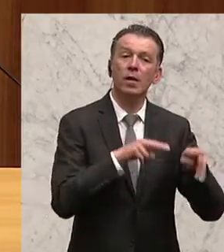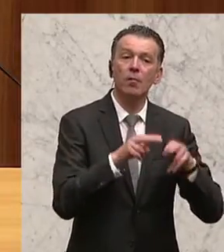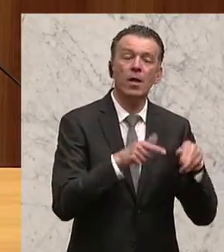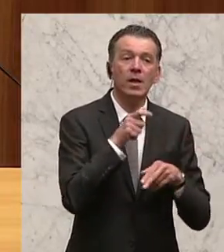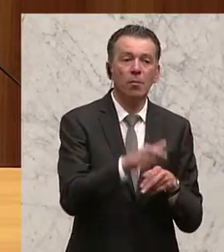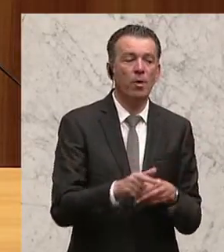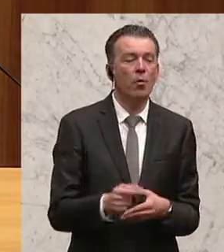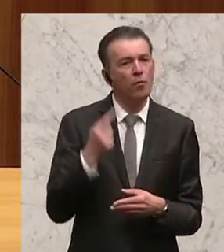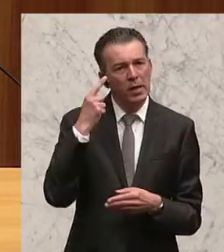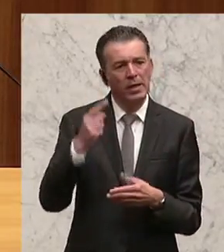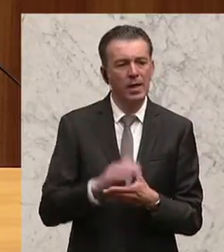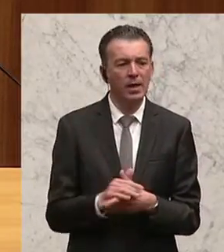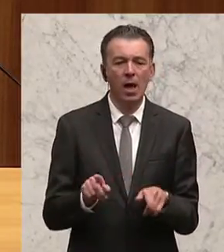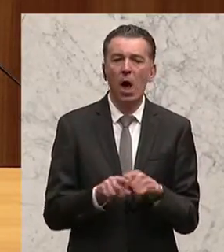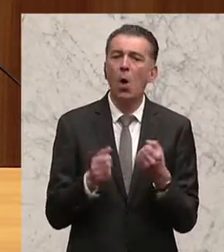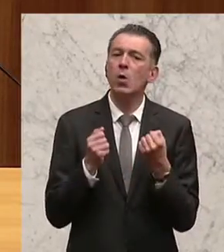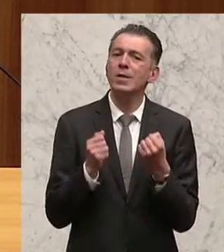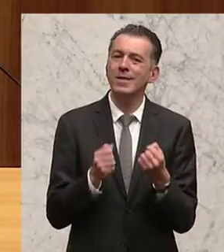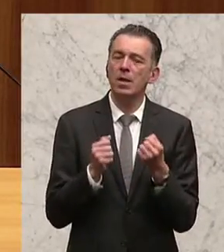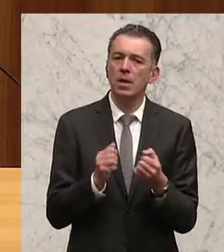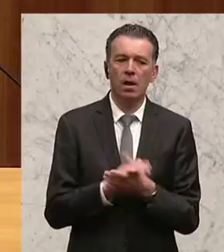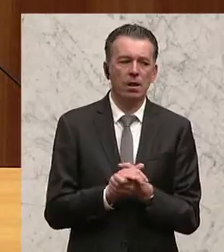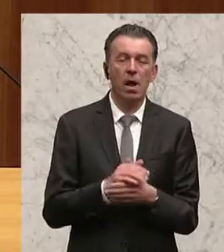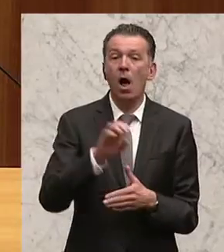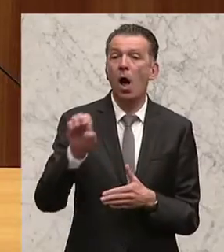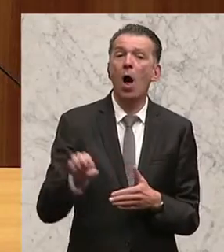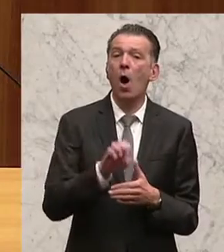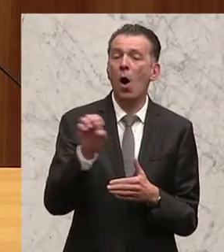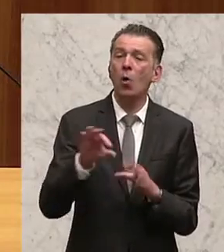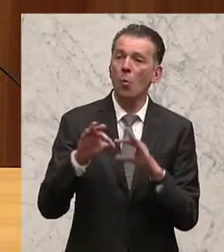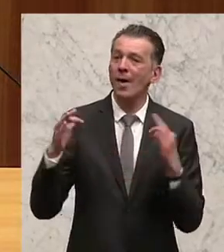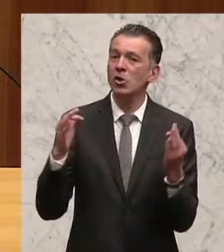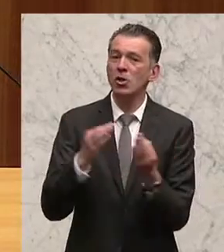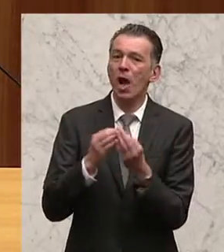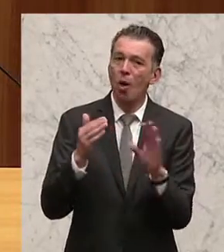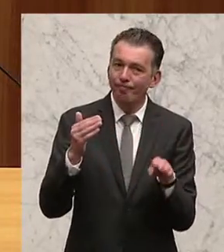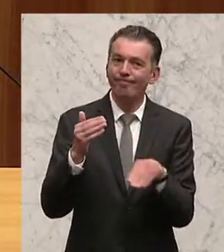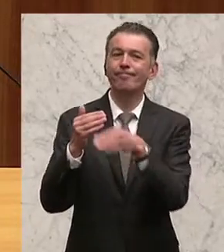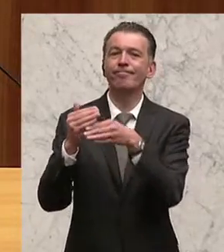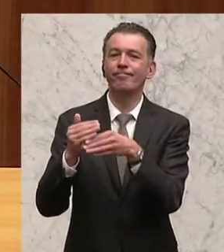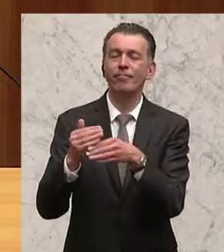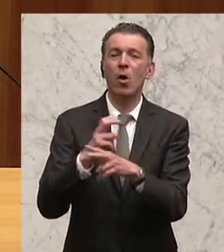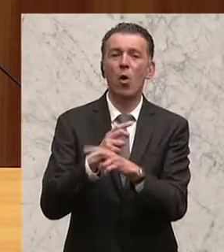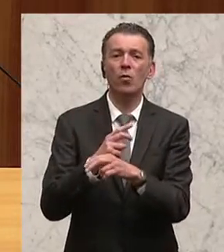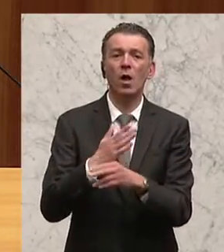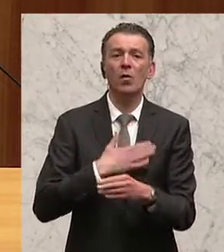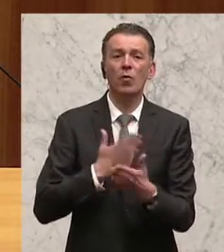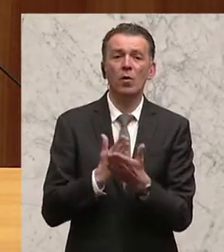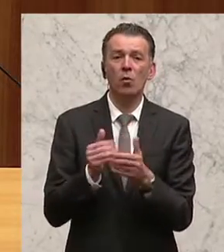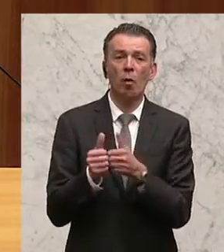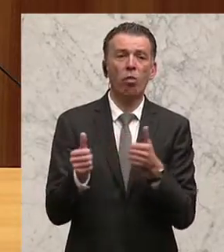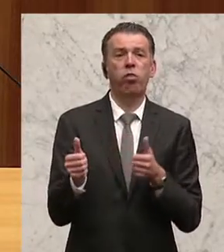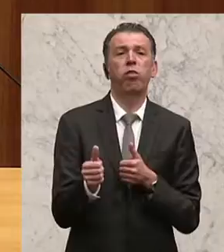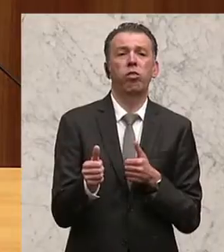Pflegeberufe. Und ich denke, es sichert auch den Anschluss im europäischen Raum. Österreich ist sowieso schon Schlusslicht, wenn es jetzt